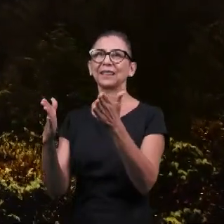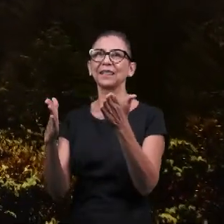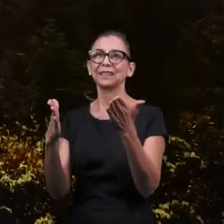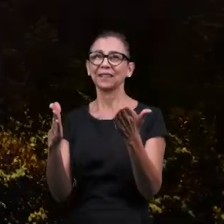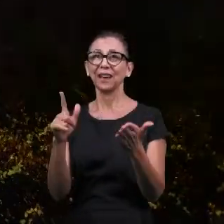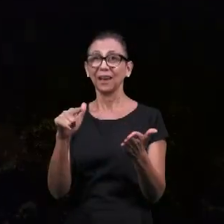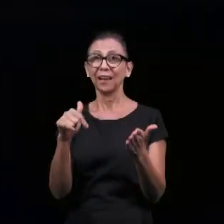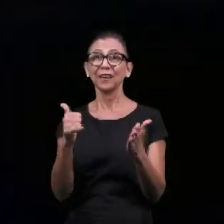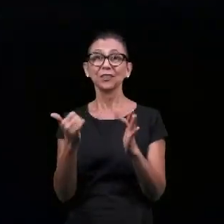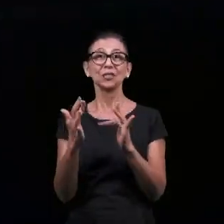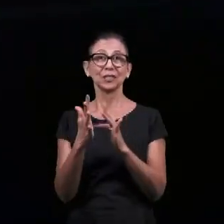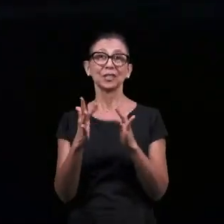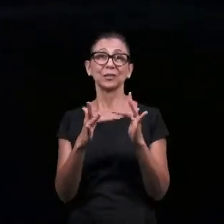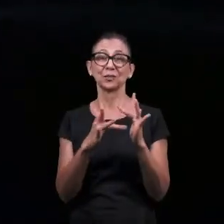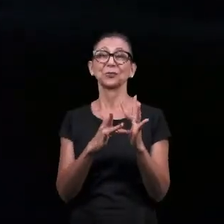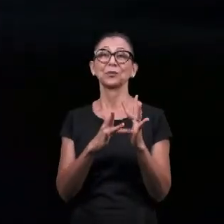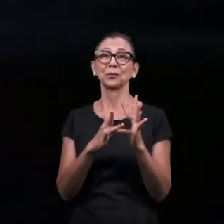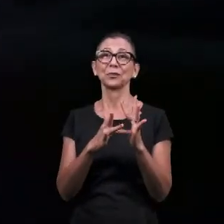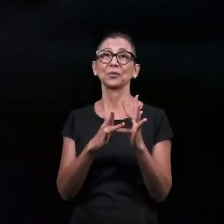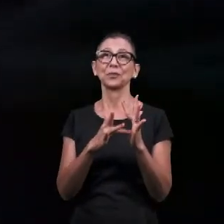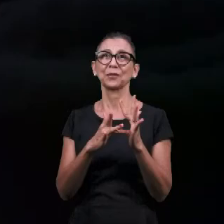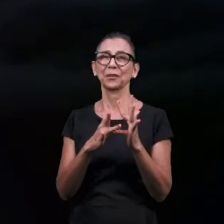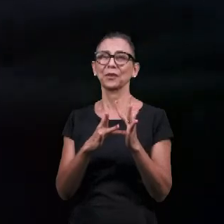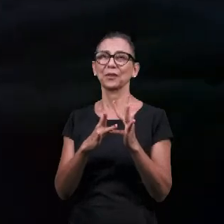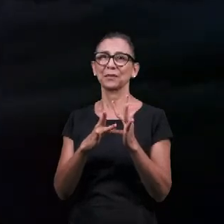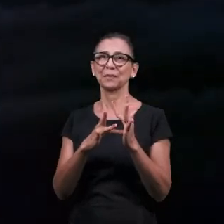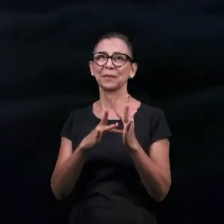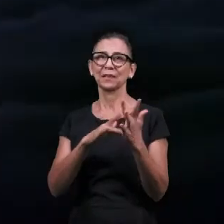Как свет зари,